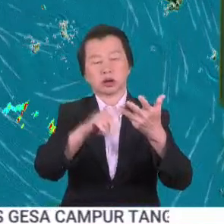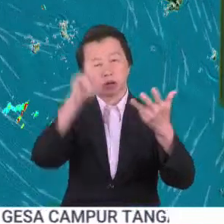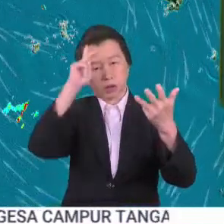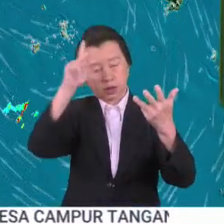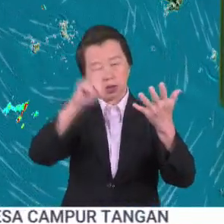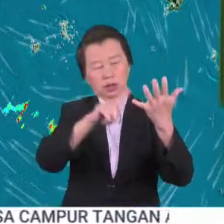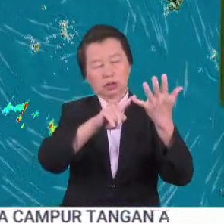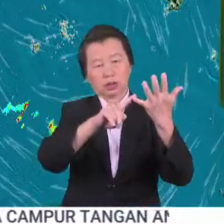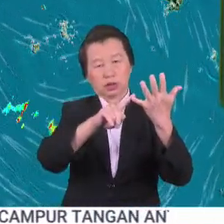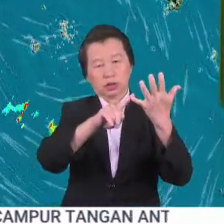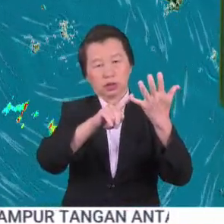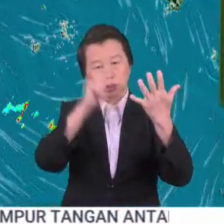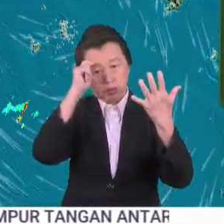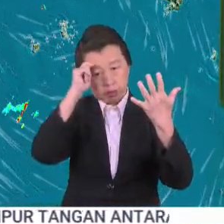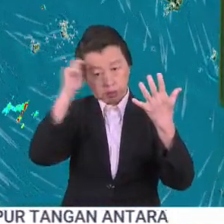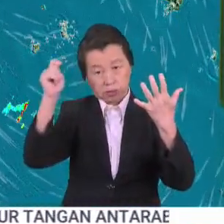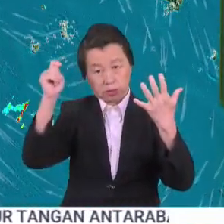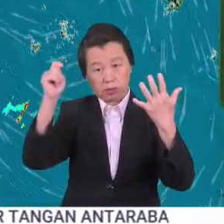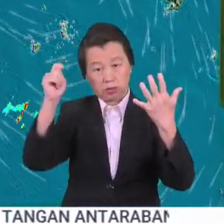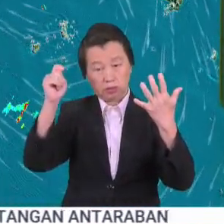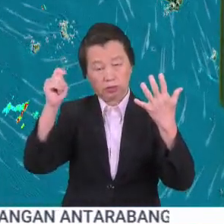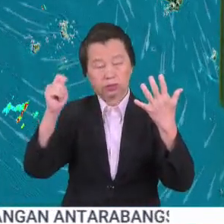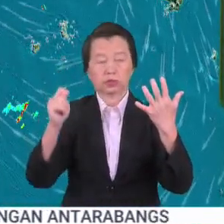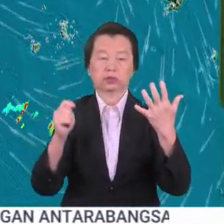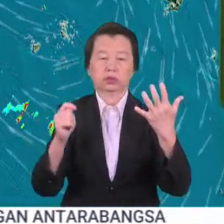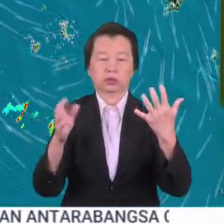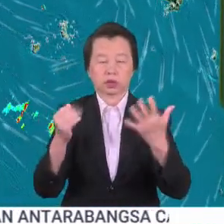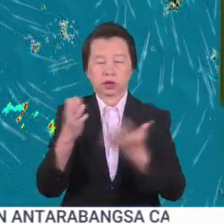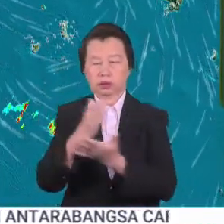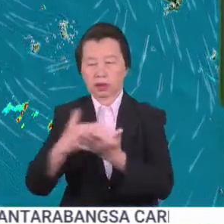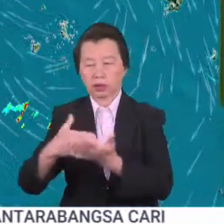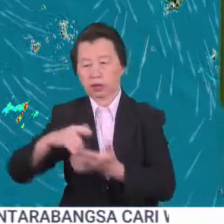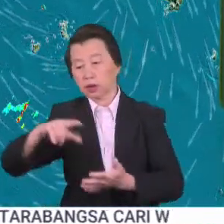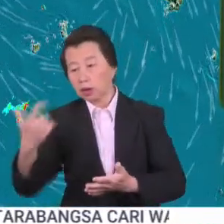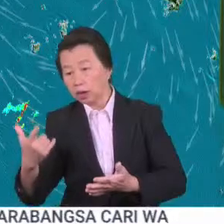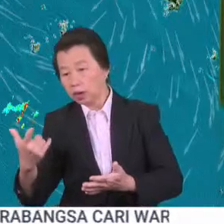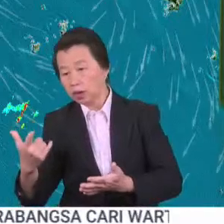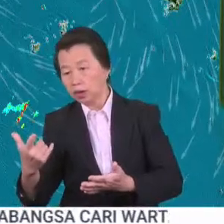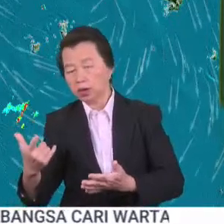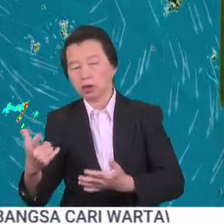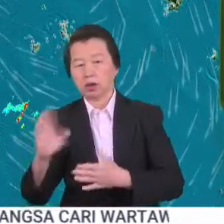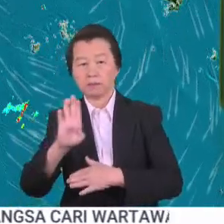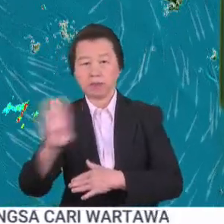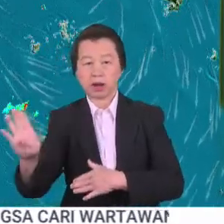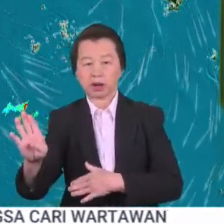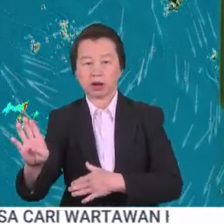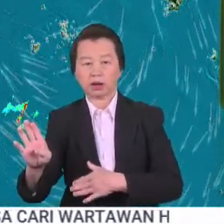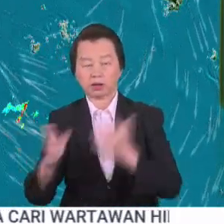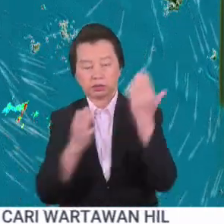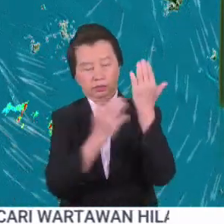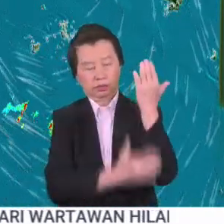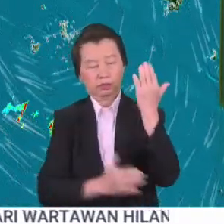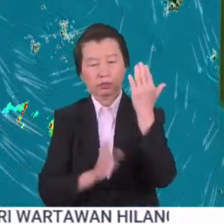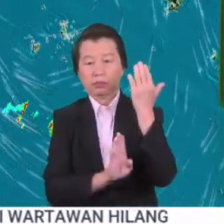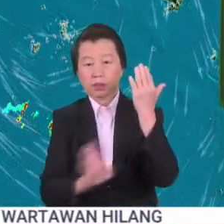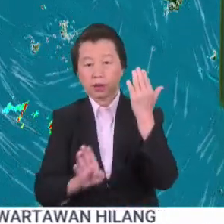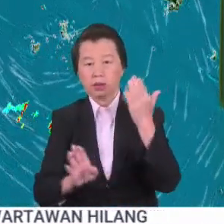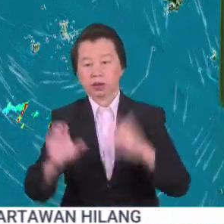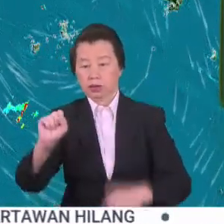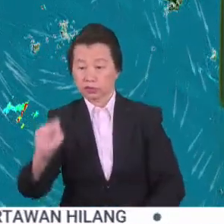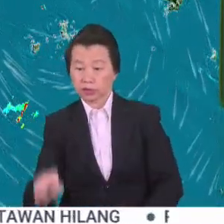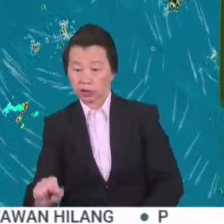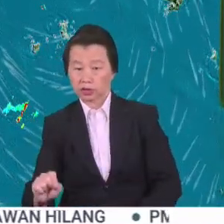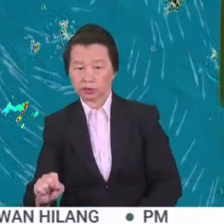Kelantan dan juga di negeri Terengganu Baat maskini di bahagian-bahagian lain di bahagian pantai barat Semenanjung Malaysia dan juga Selatan